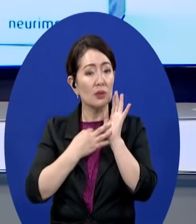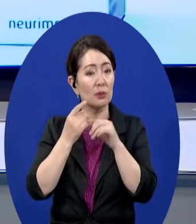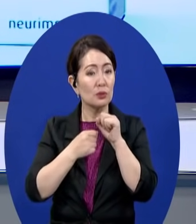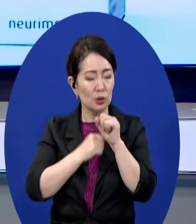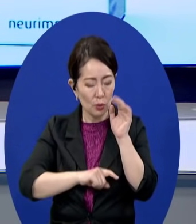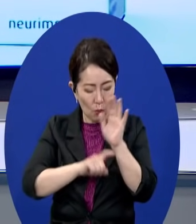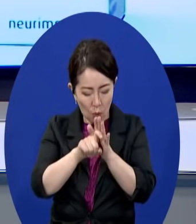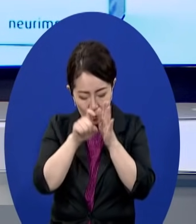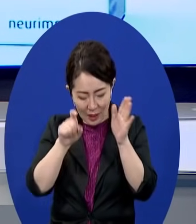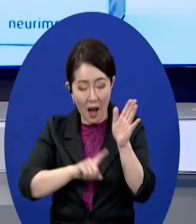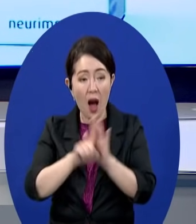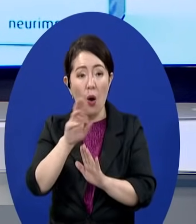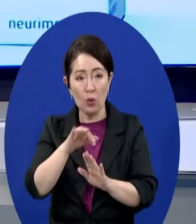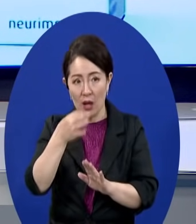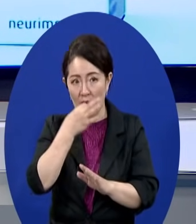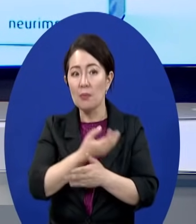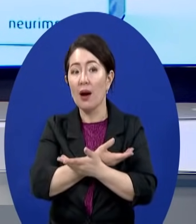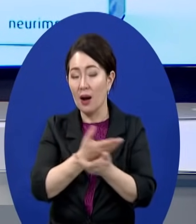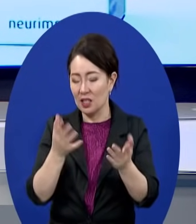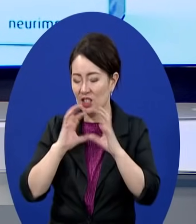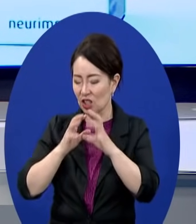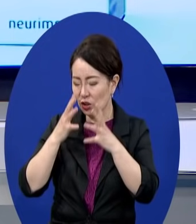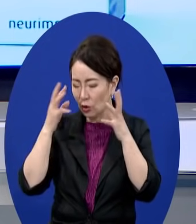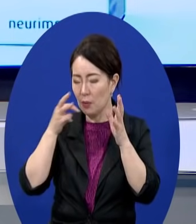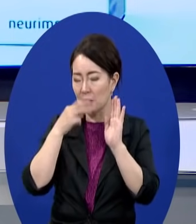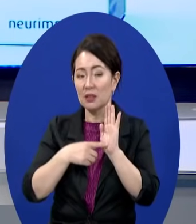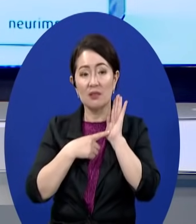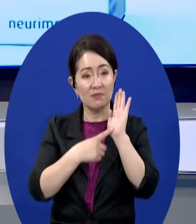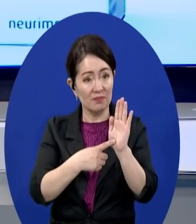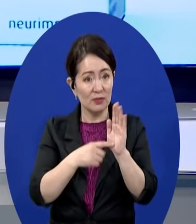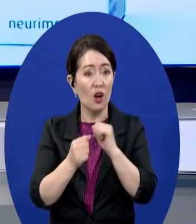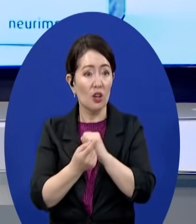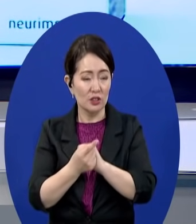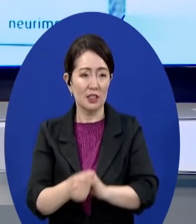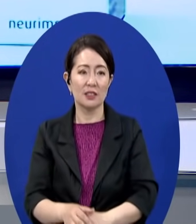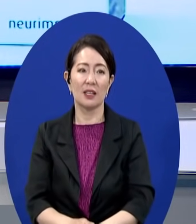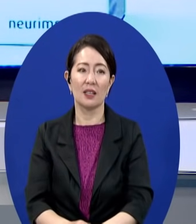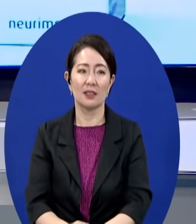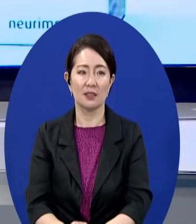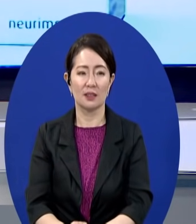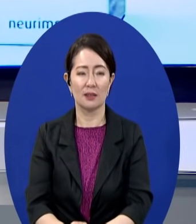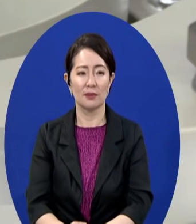анхны тохиолдол болж байгаа талаарх мэдээллийг дэлхийн томоохон хэвлэл мэдээллийн хэрэгслүүд онцлон мэдээлж байна.